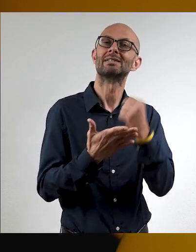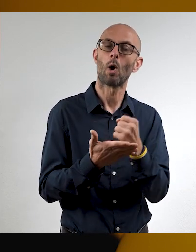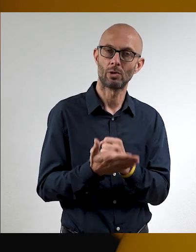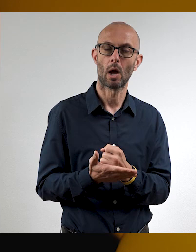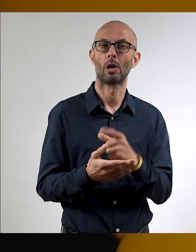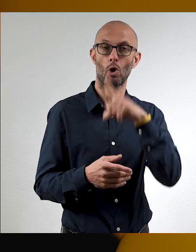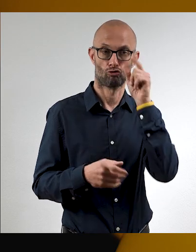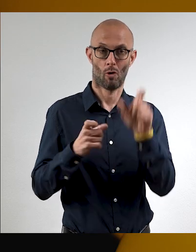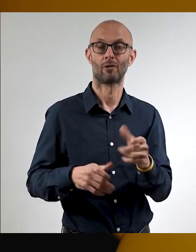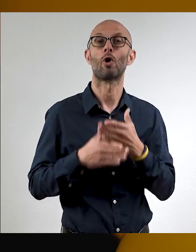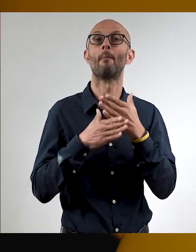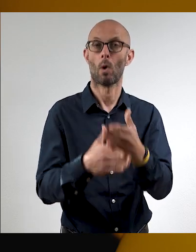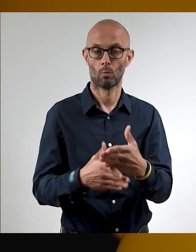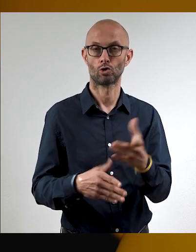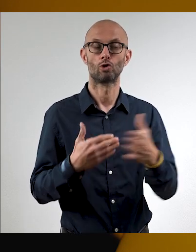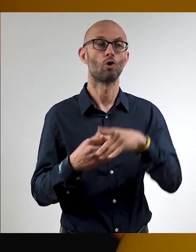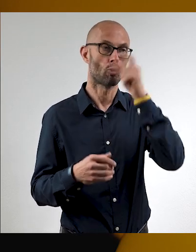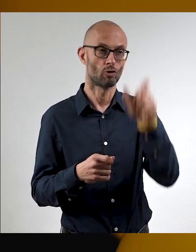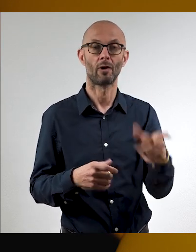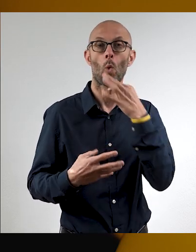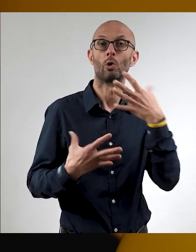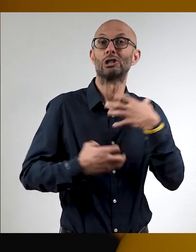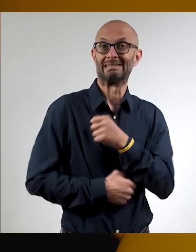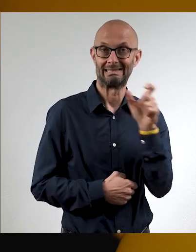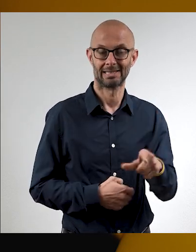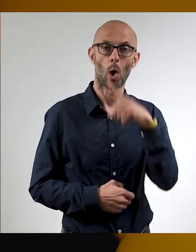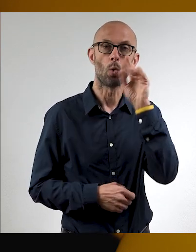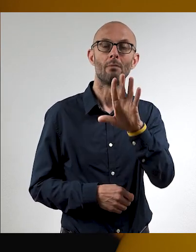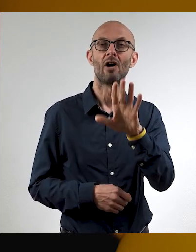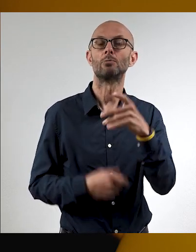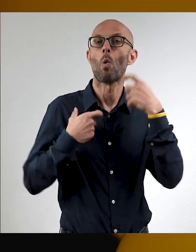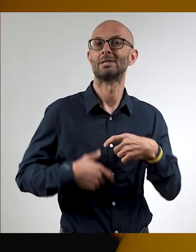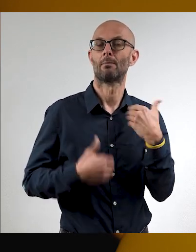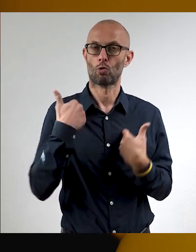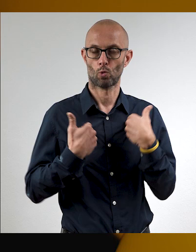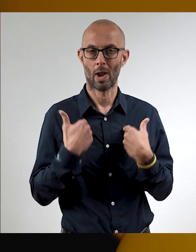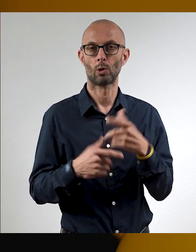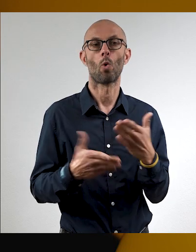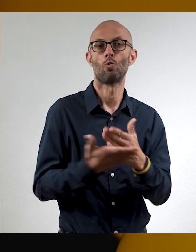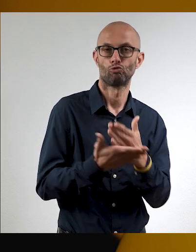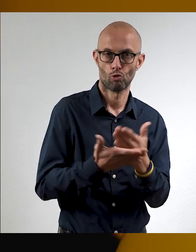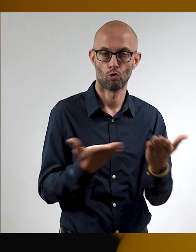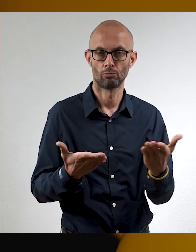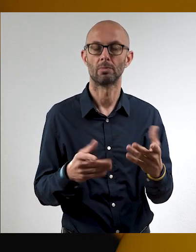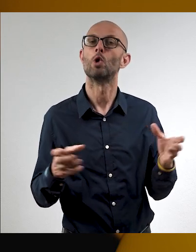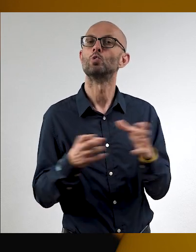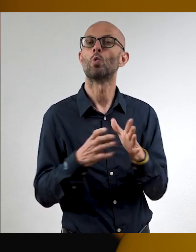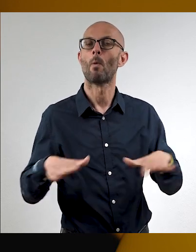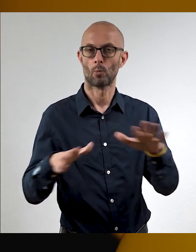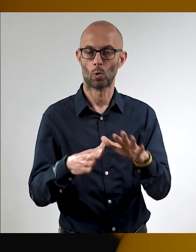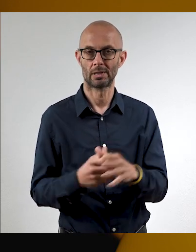zagotavljate človeško pomoč sočloveku v stiski, ljudem v vašem osebnem življenju, v službi, v